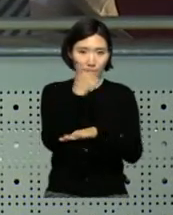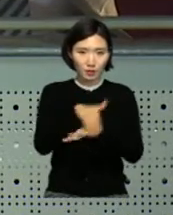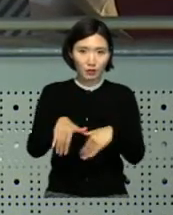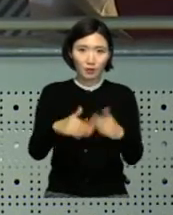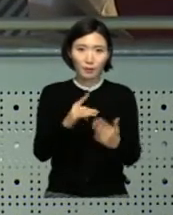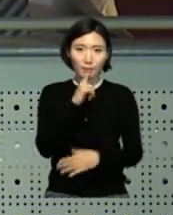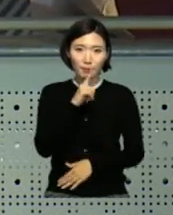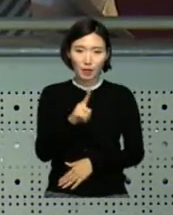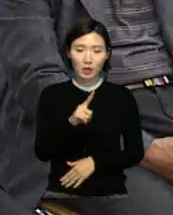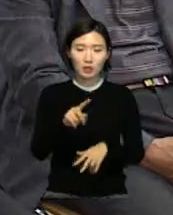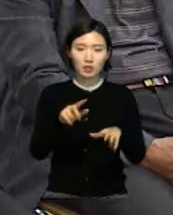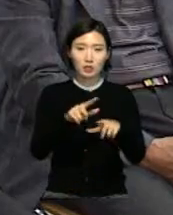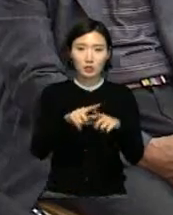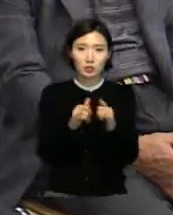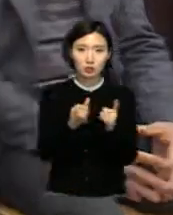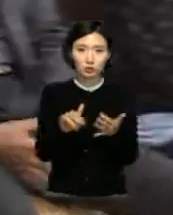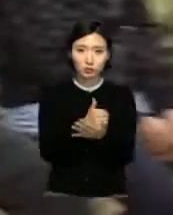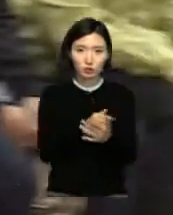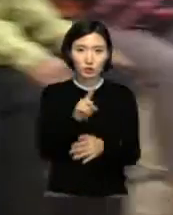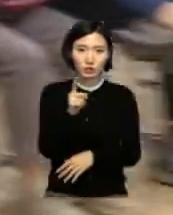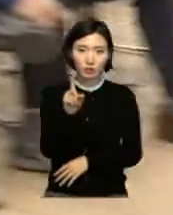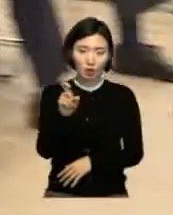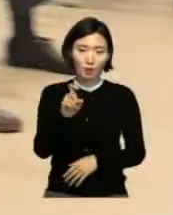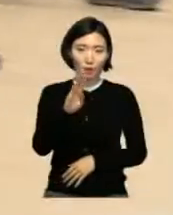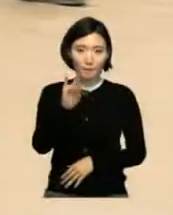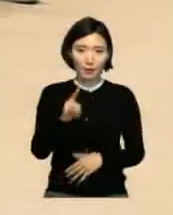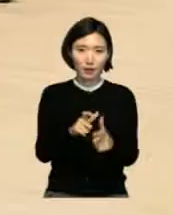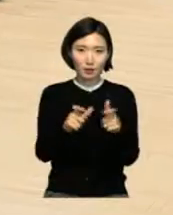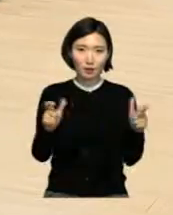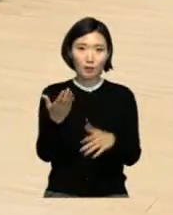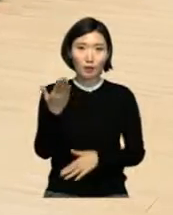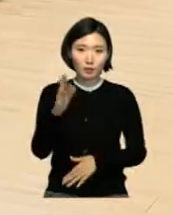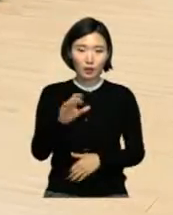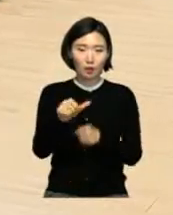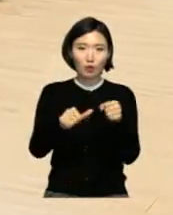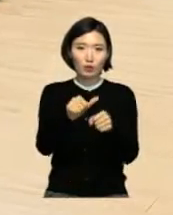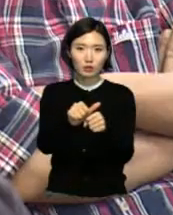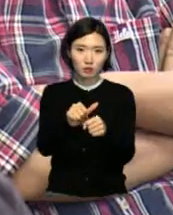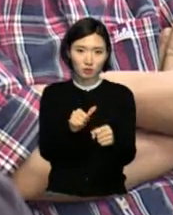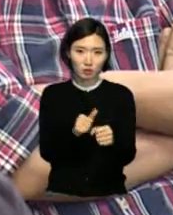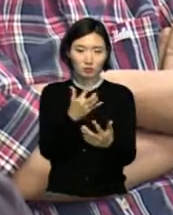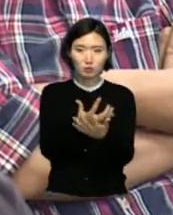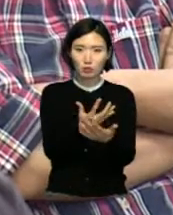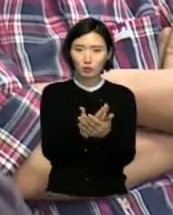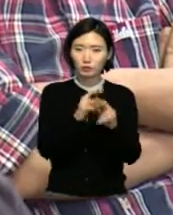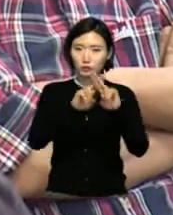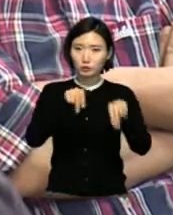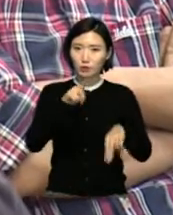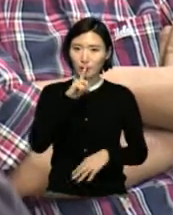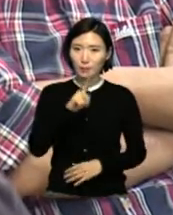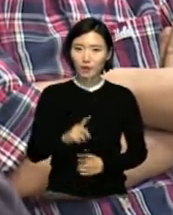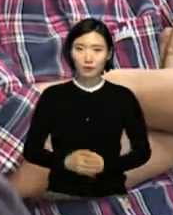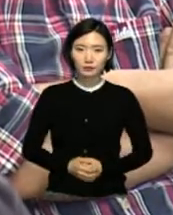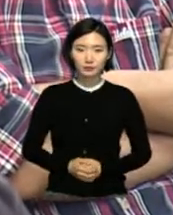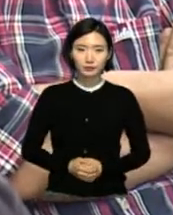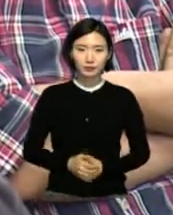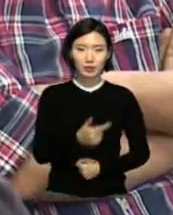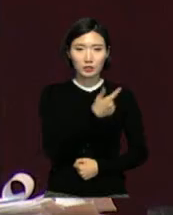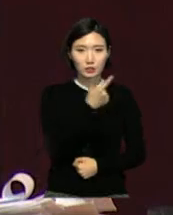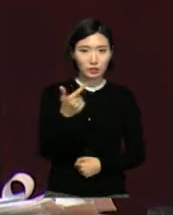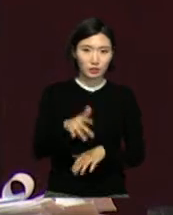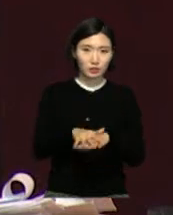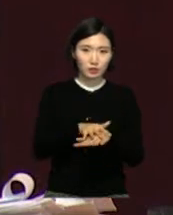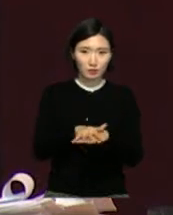10배 이상 들었는데 4천 5백여 명에 불과하던 5년전 자료는 무효라는 주장입니다 106 어의